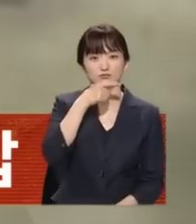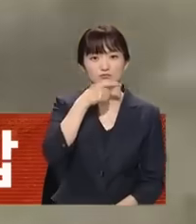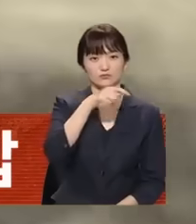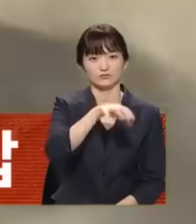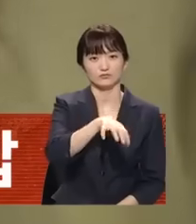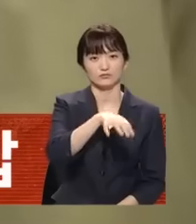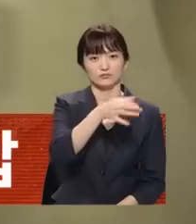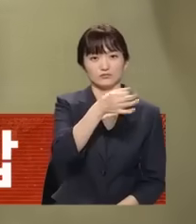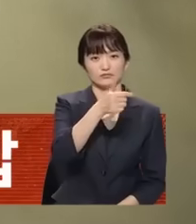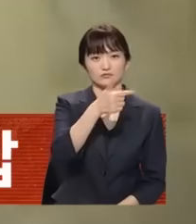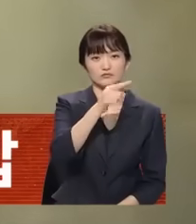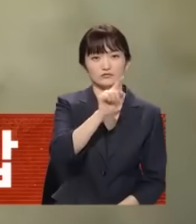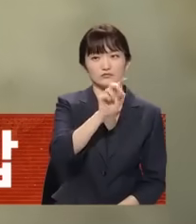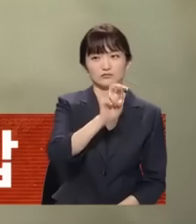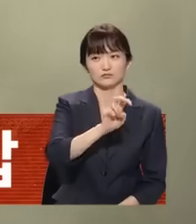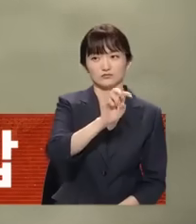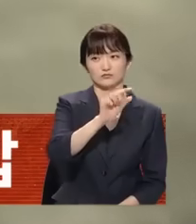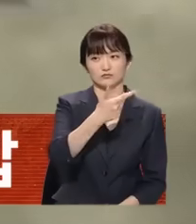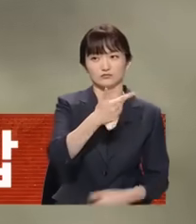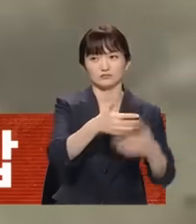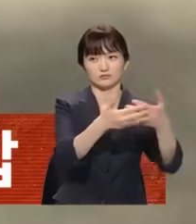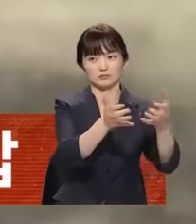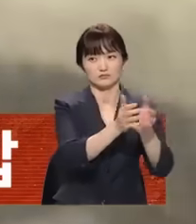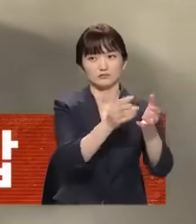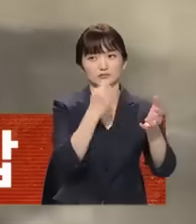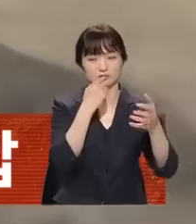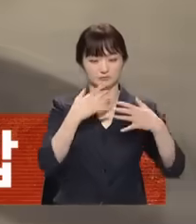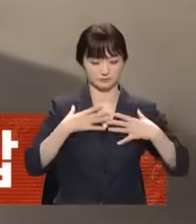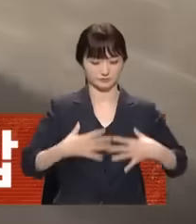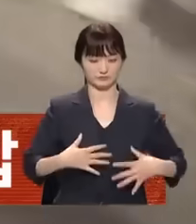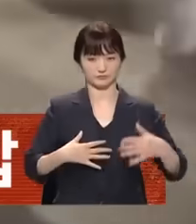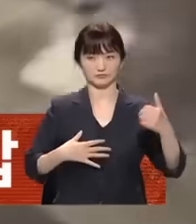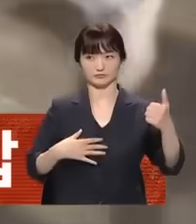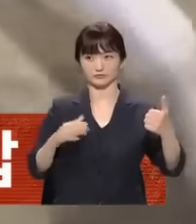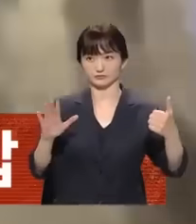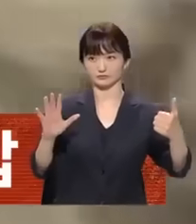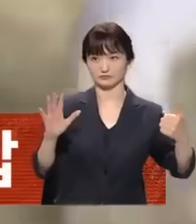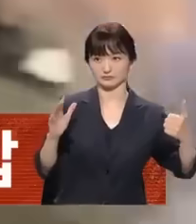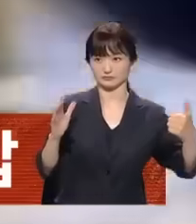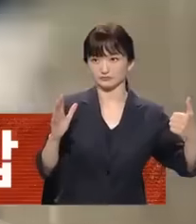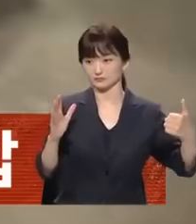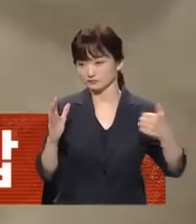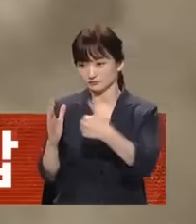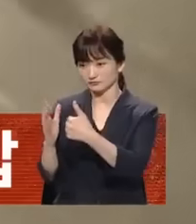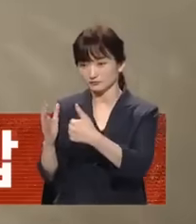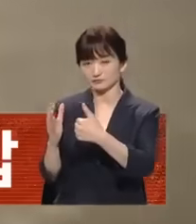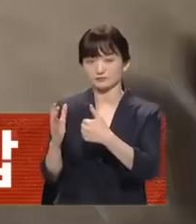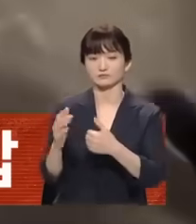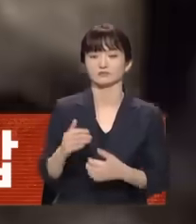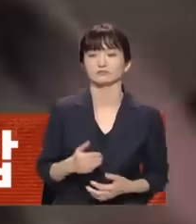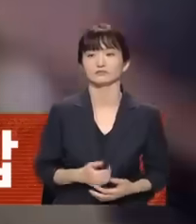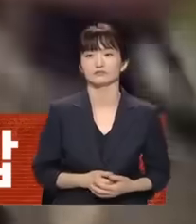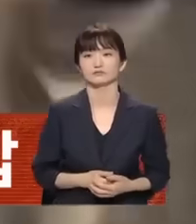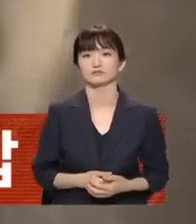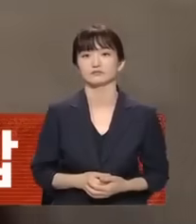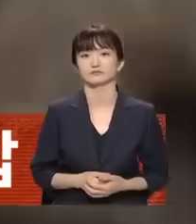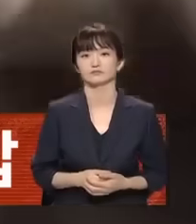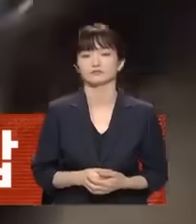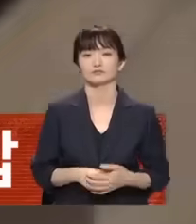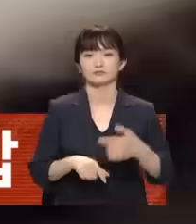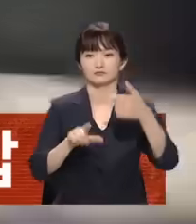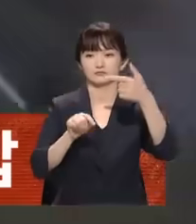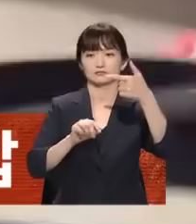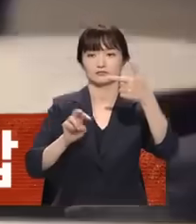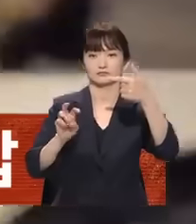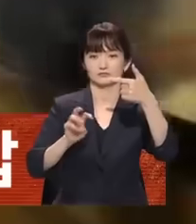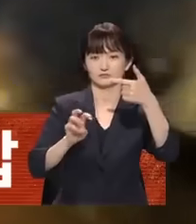조직원 지금 저 하얀 옷 입은 저 선수가 이제 달려들더라는 거죠 저게 이제 사실 6월 30일 그